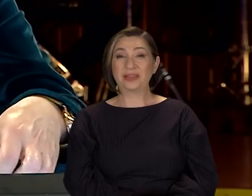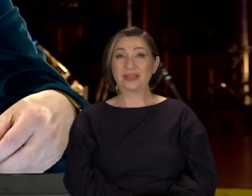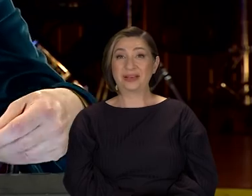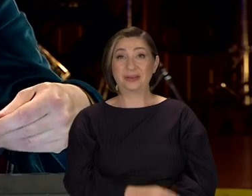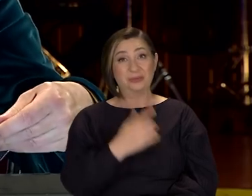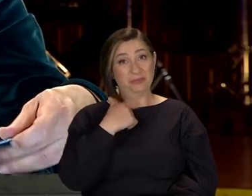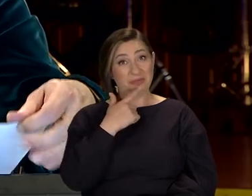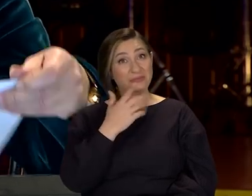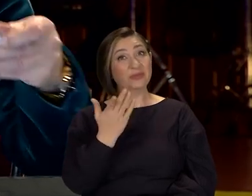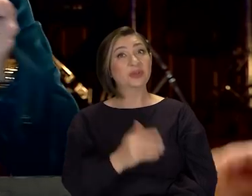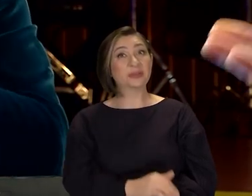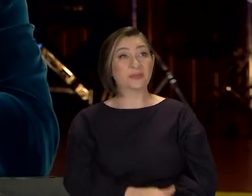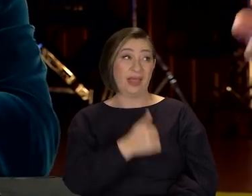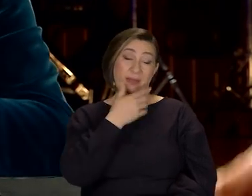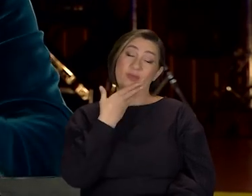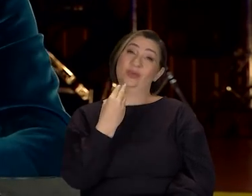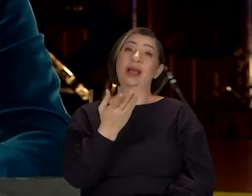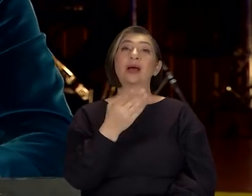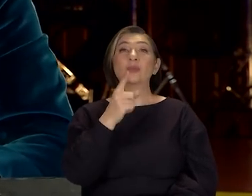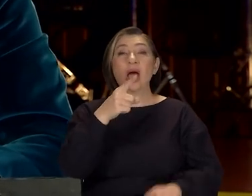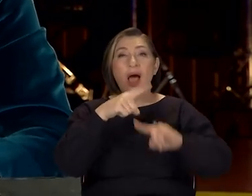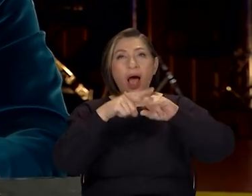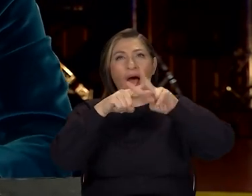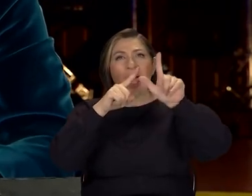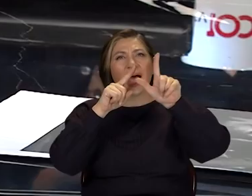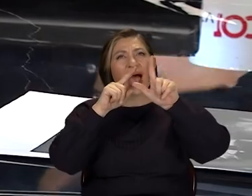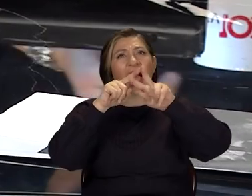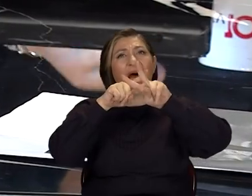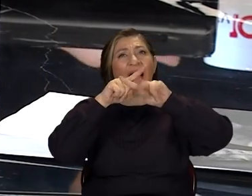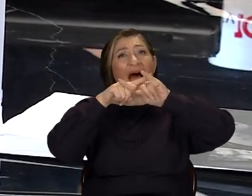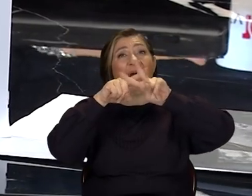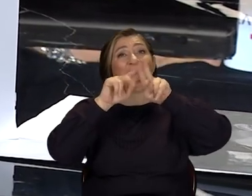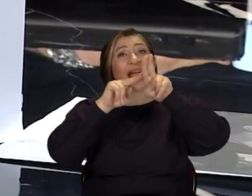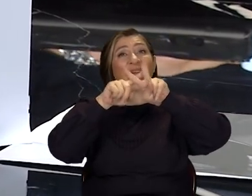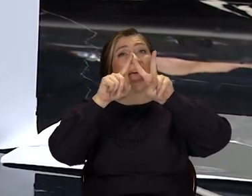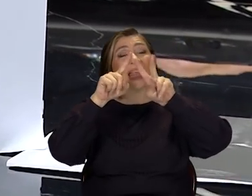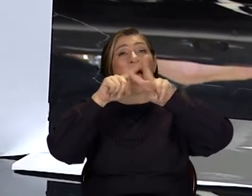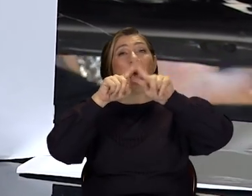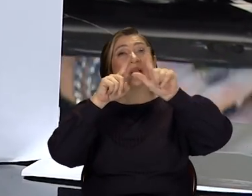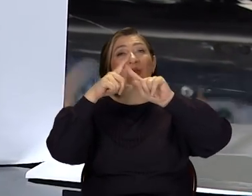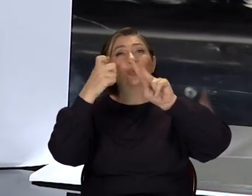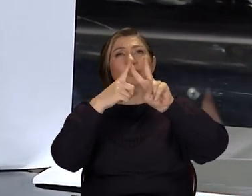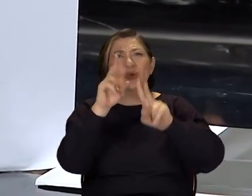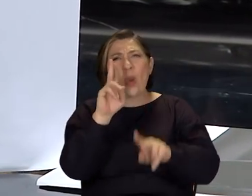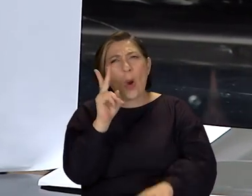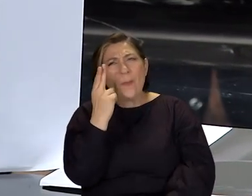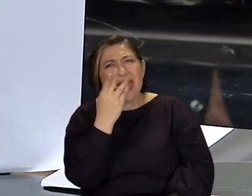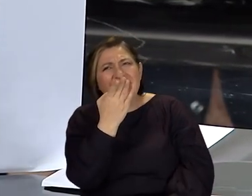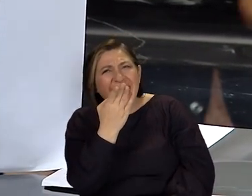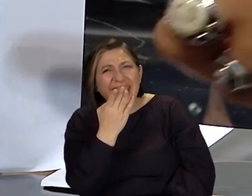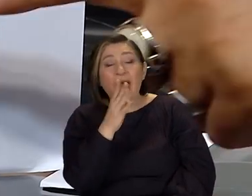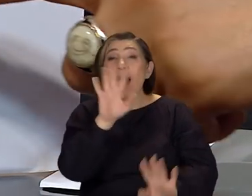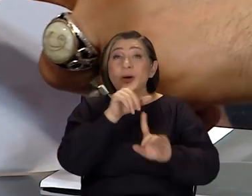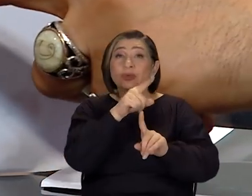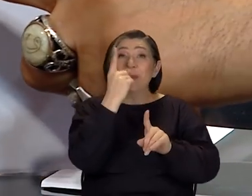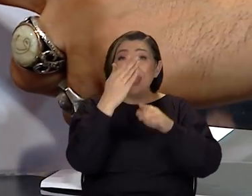Ya. Tatlı çocuk ha. Adam güzel adam. Burada Hakan Altun'la berabersin. Evet. Çok romantik bir anınız. Hayır, şöyle ki hemen açık değil mi?